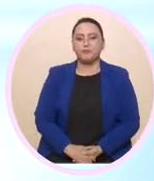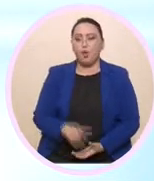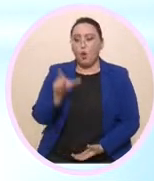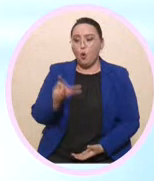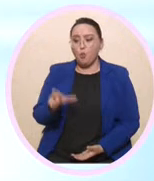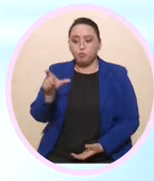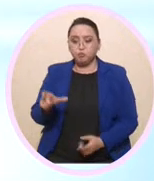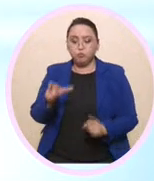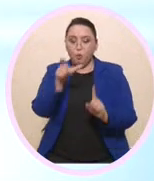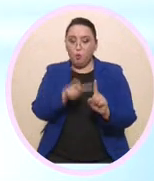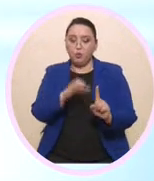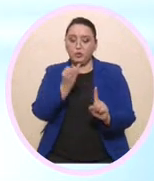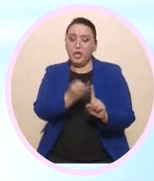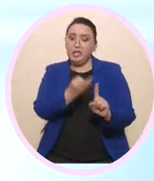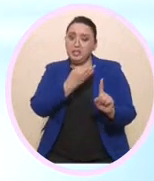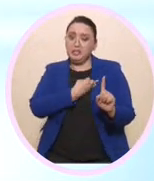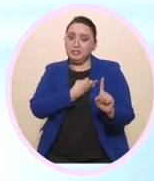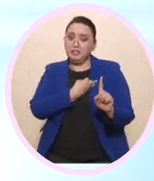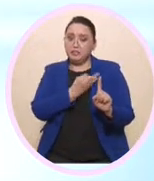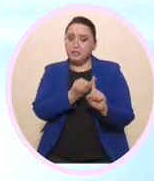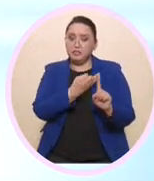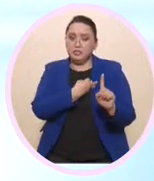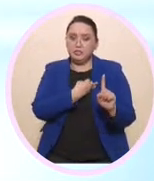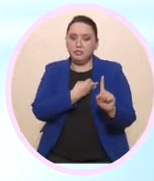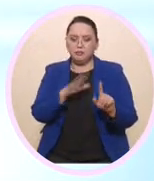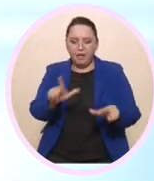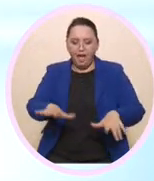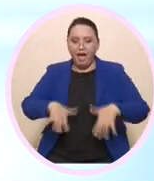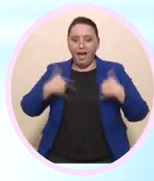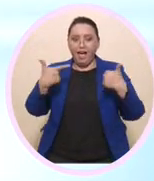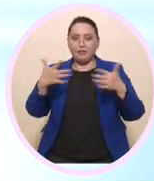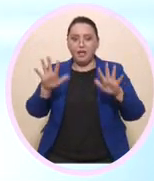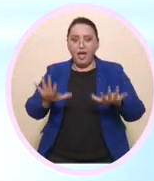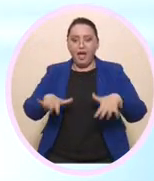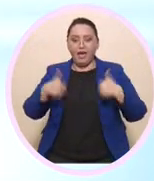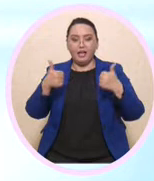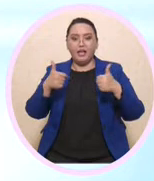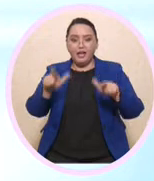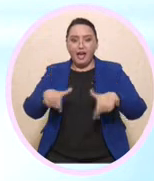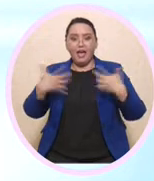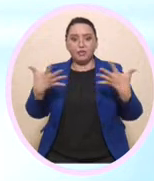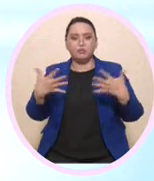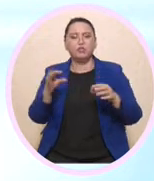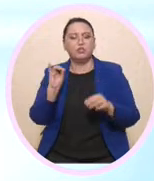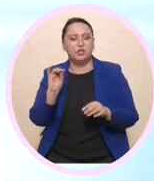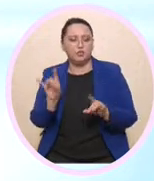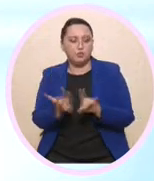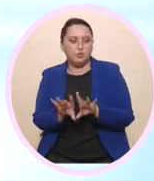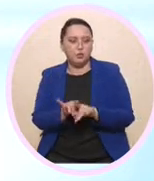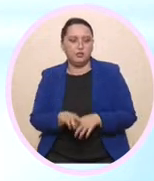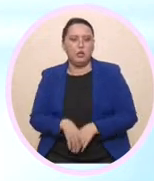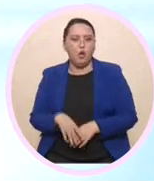итгэнэ гэдэг бол гайхамшигтай зүйл. Хүний итгэлийг даанаа гэдэг бол асар их